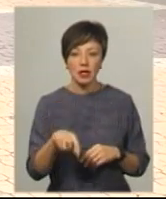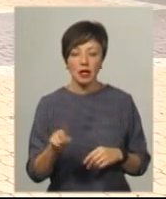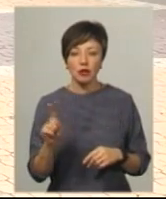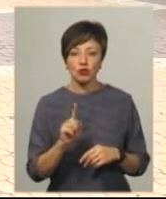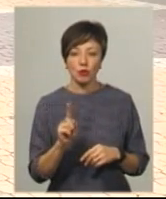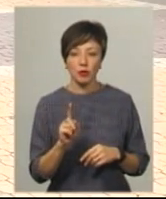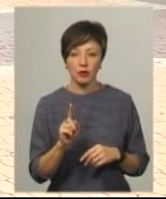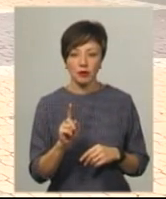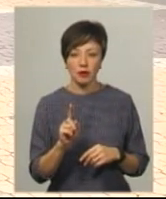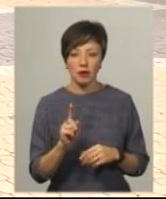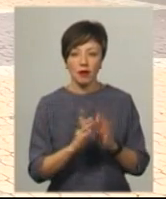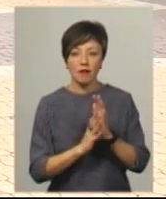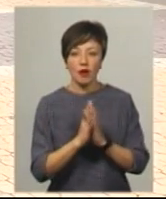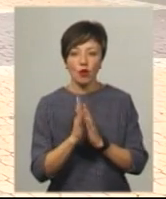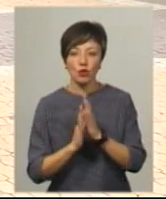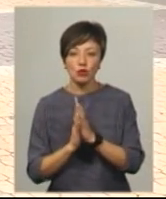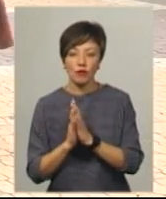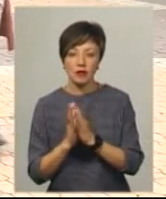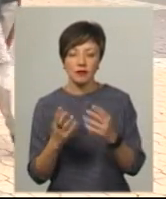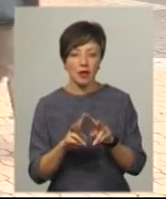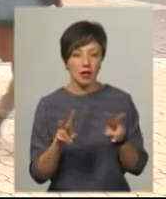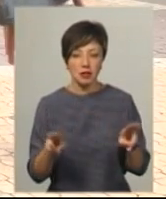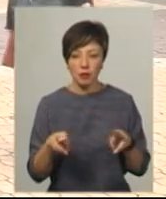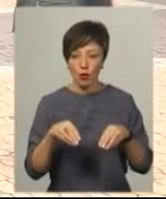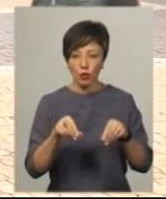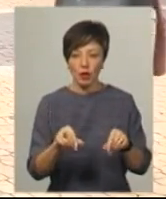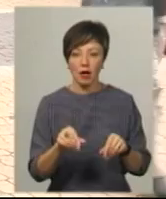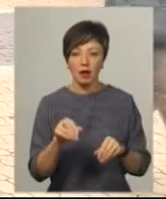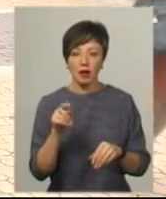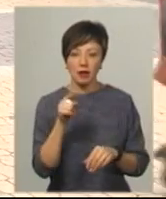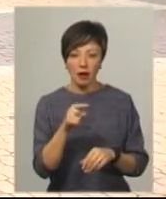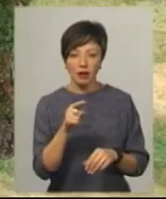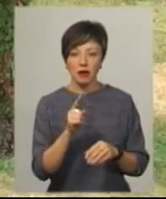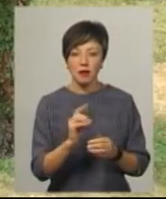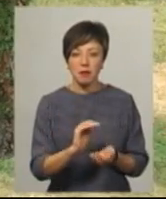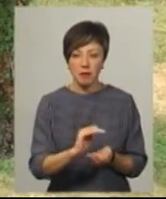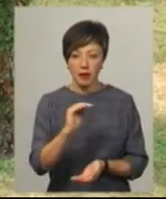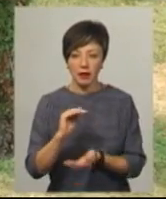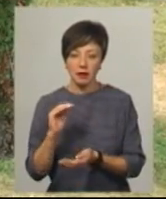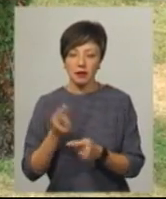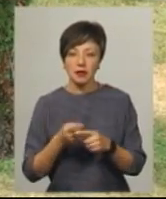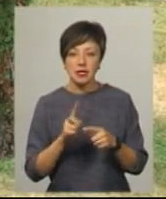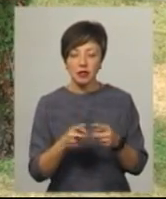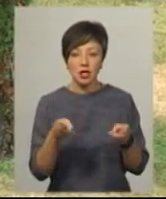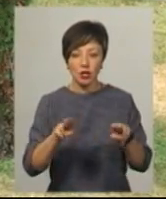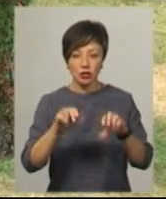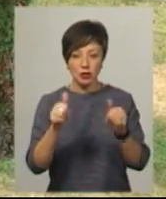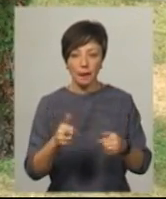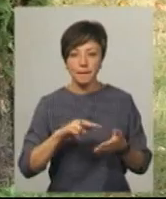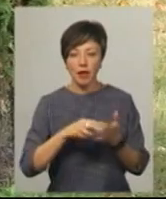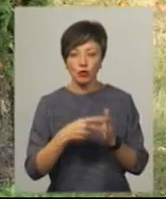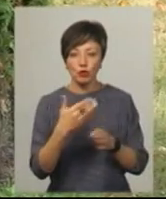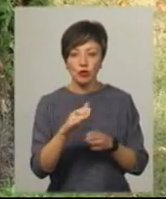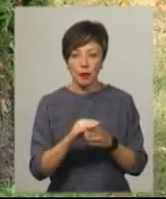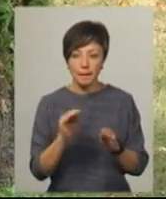вони вирощувалися в таких самих ґрунтах для кращої проживності. До тих топіаріїв, що залишилися, планують